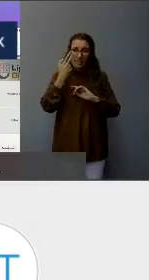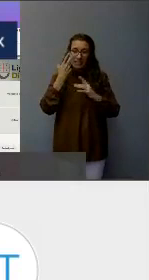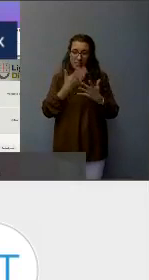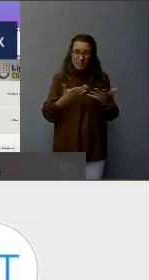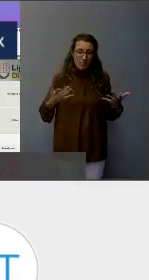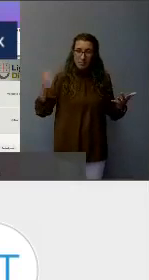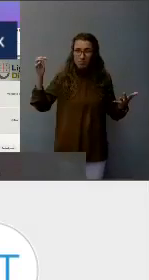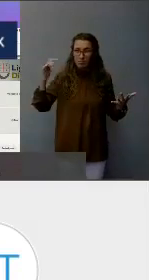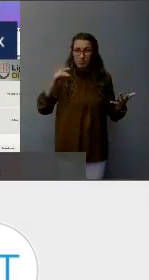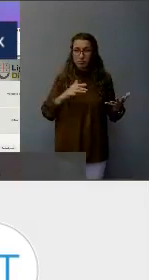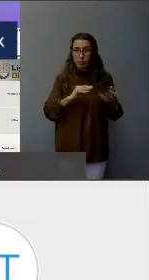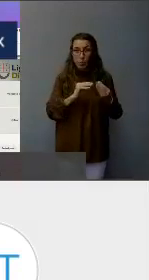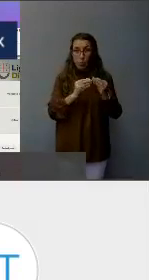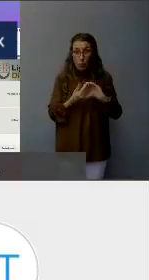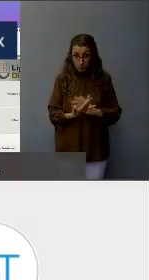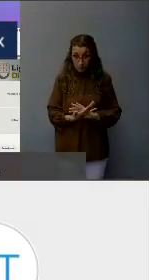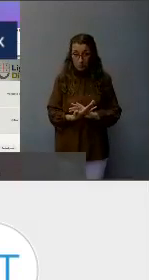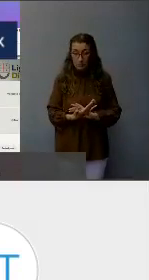richiamo